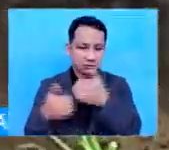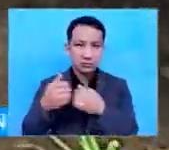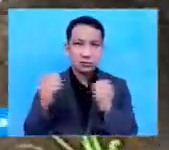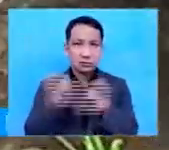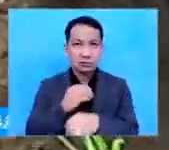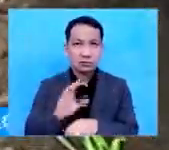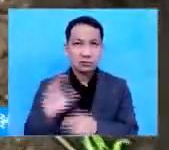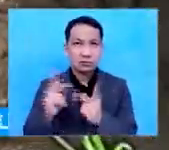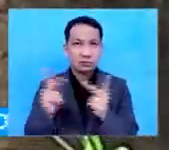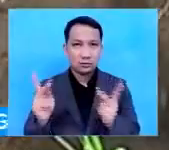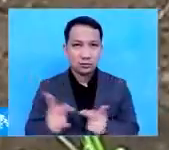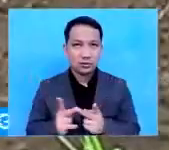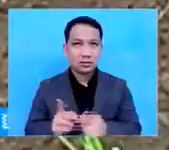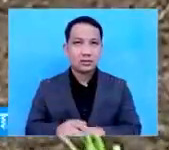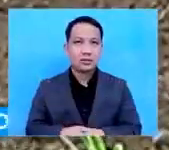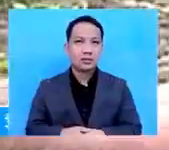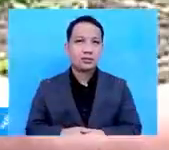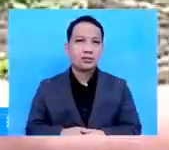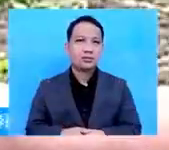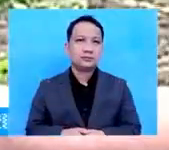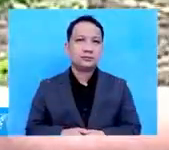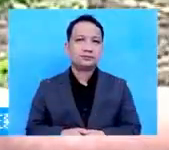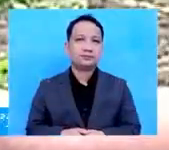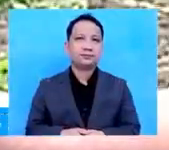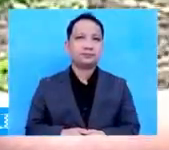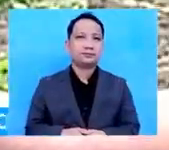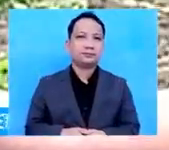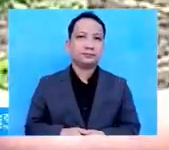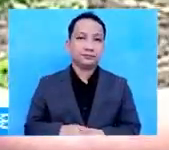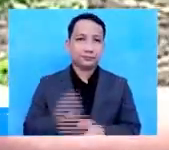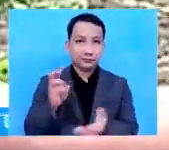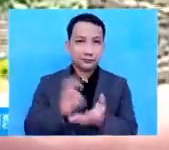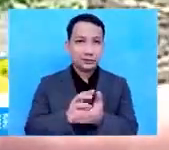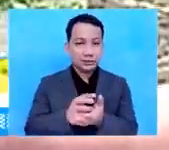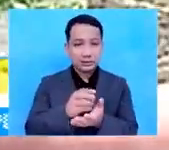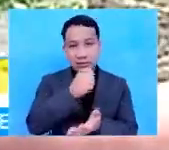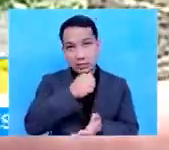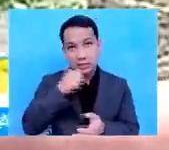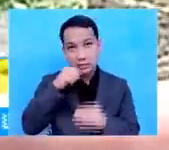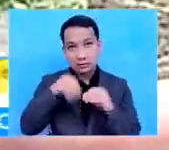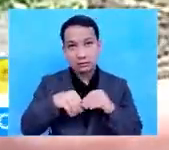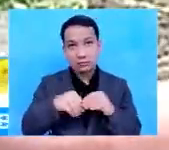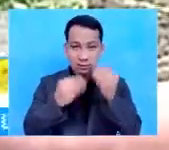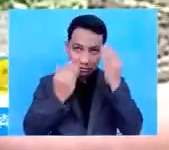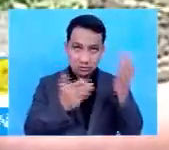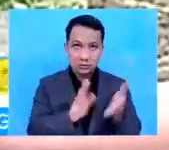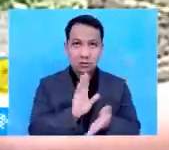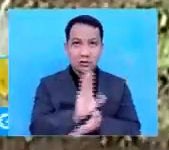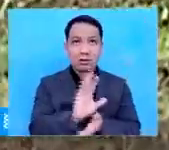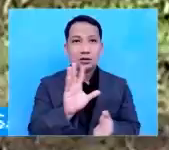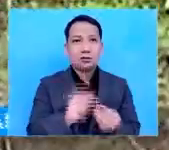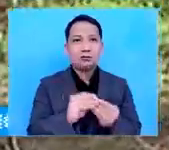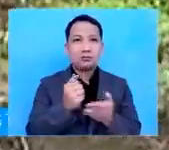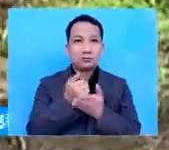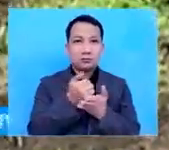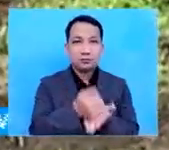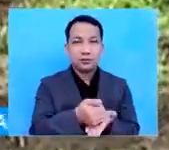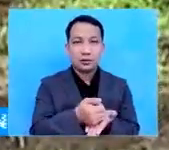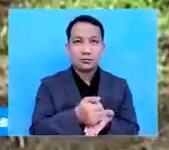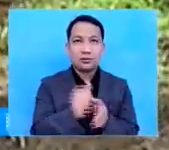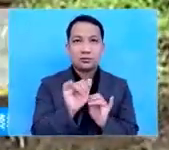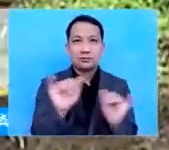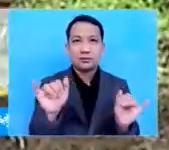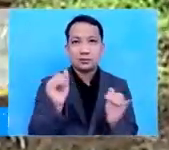lugar. Nare-report na namin ito sa City Agri para mabigyan sila ng ayuda. Dito rin